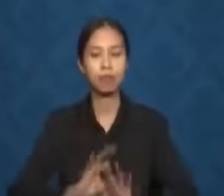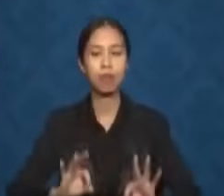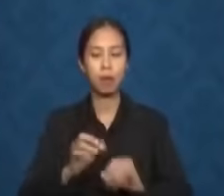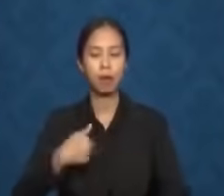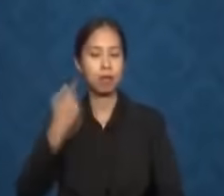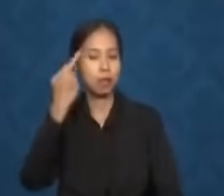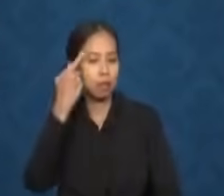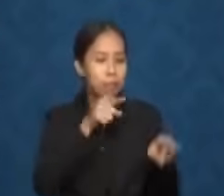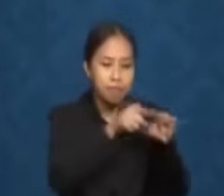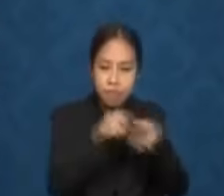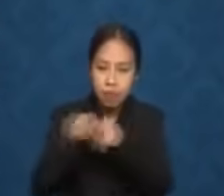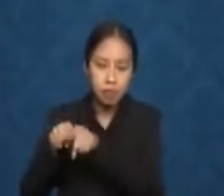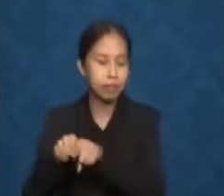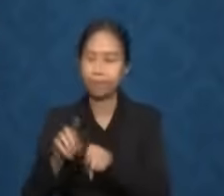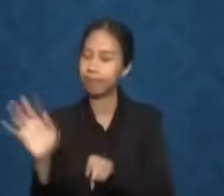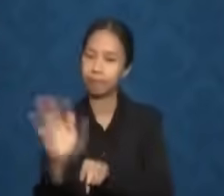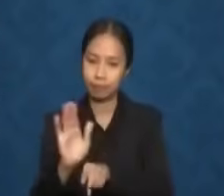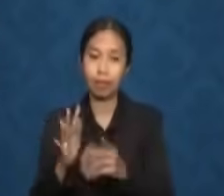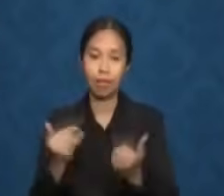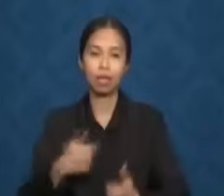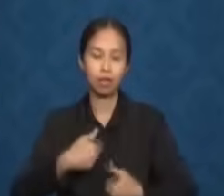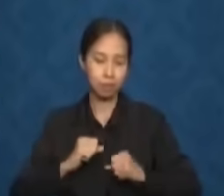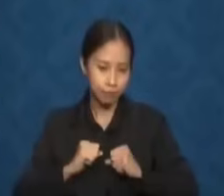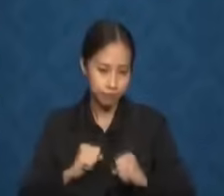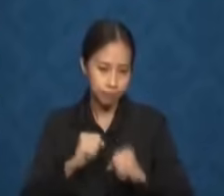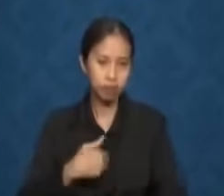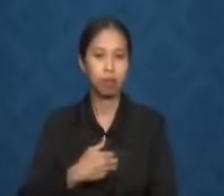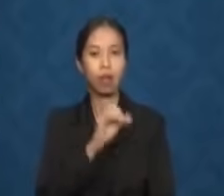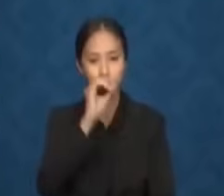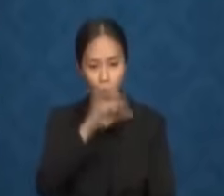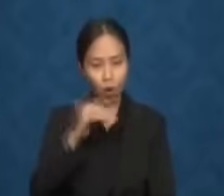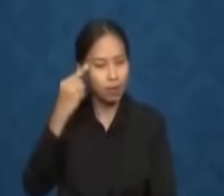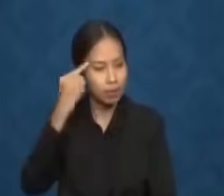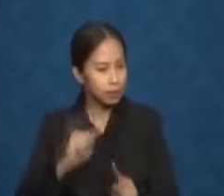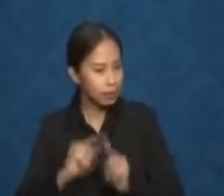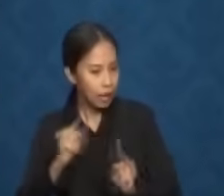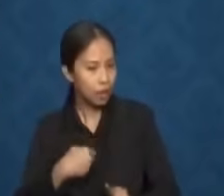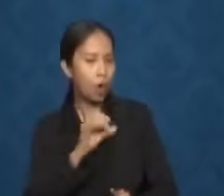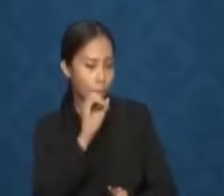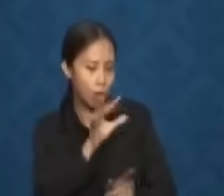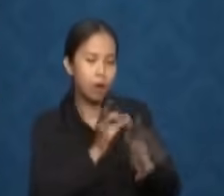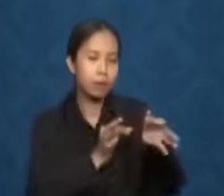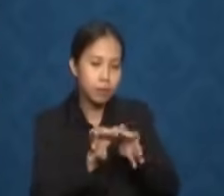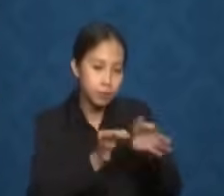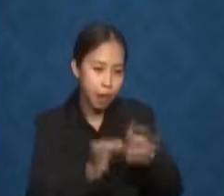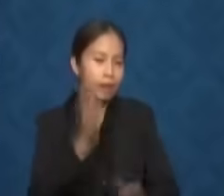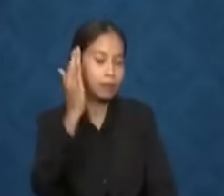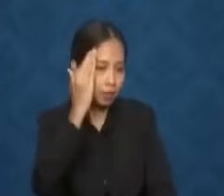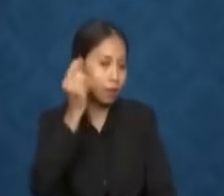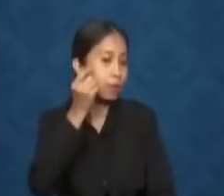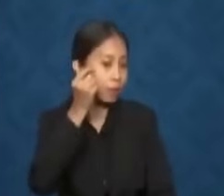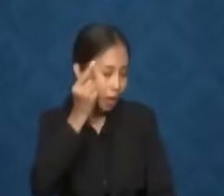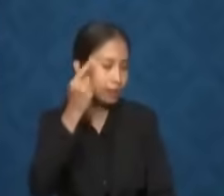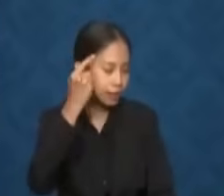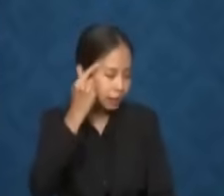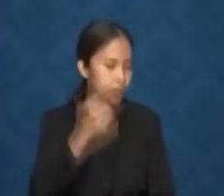เรื่องของคนที่ก่อเหตุนะครับเรื่องรบกวนขบวนเสด็จอันนั้นก็ว่ากันไปตามกฎหมายแต่ว่าให้มาดูเรื่องของคนที่ไปก่อเหตุกับผู้ก่อเ